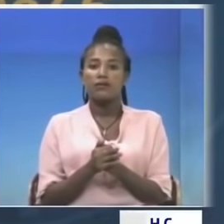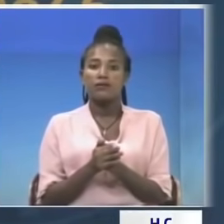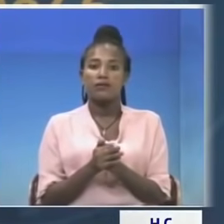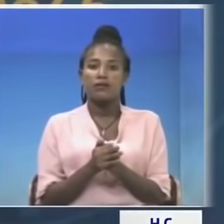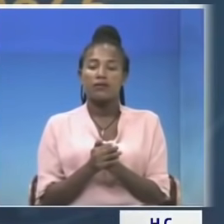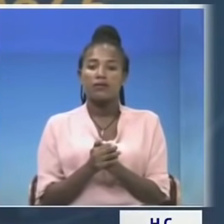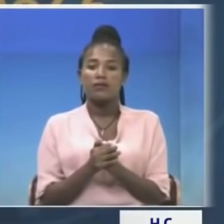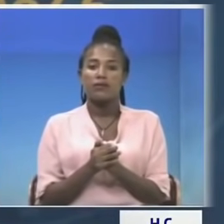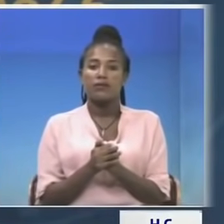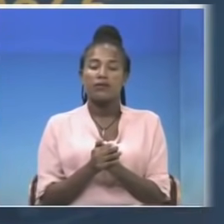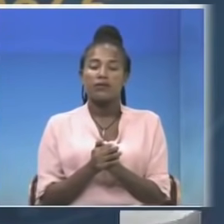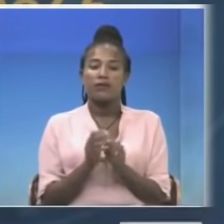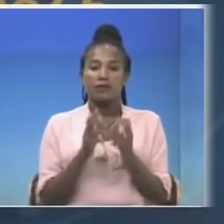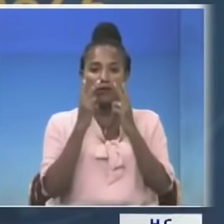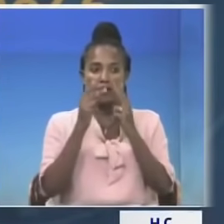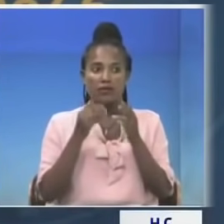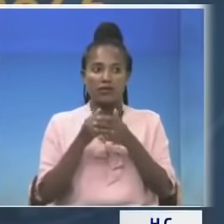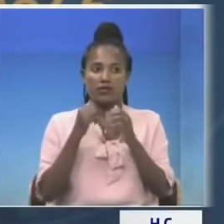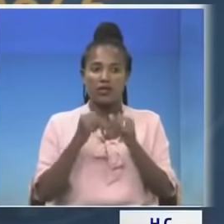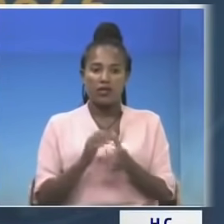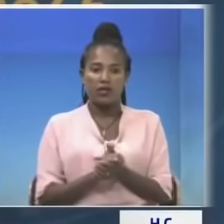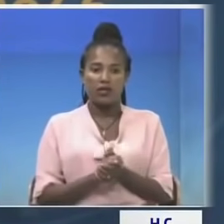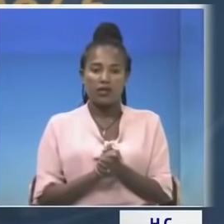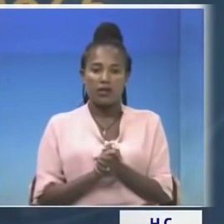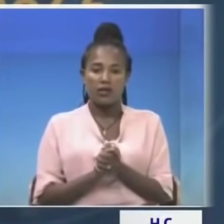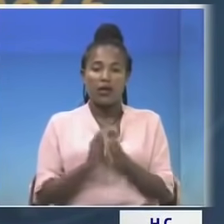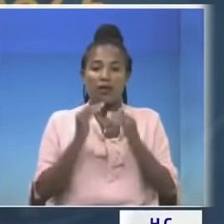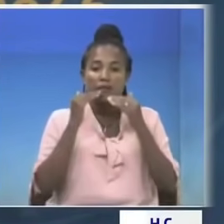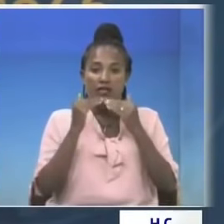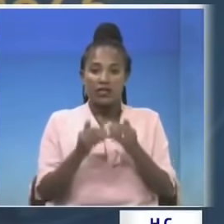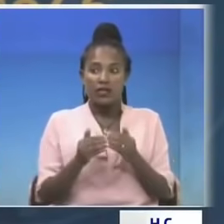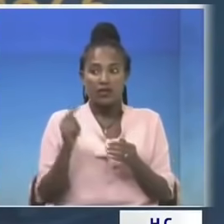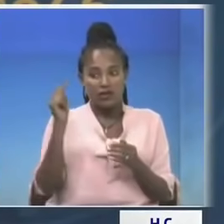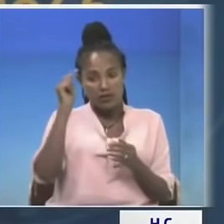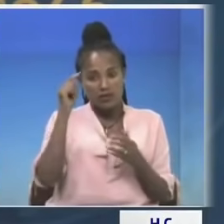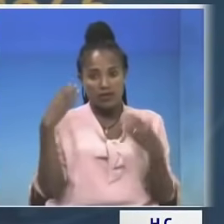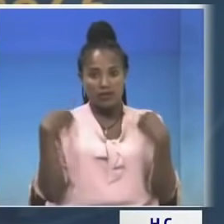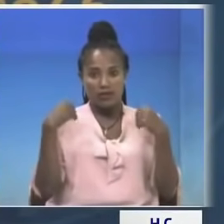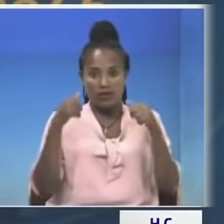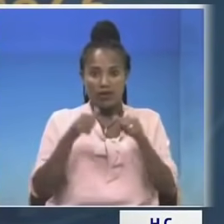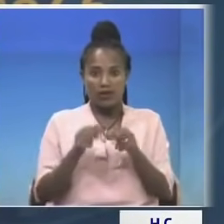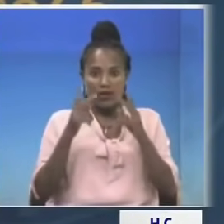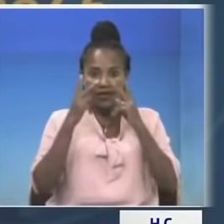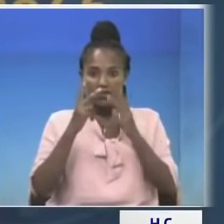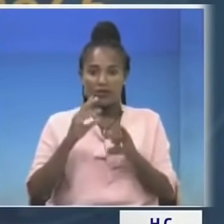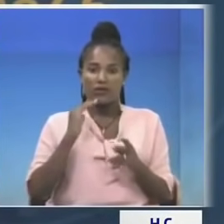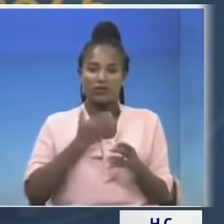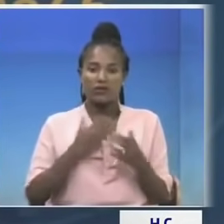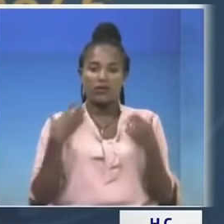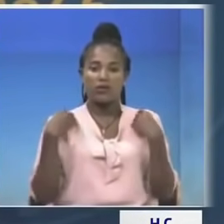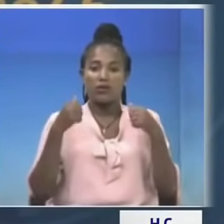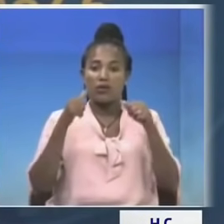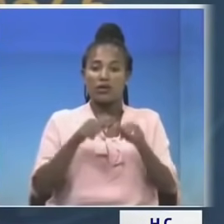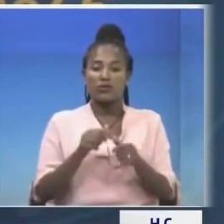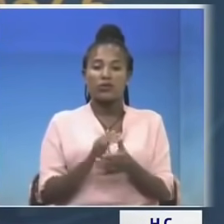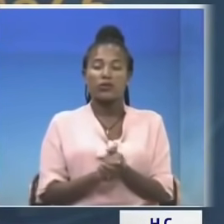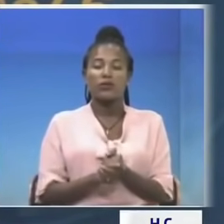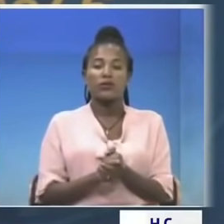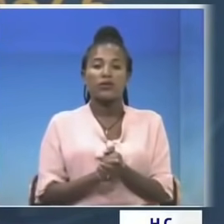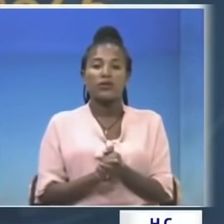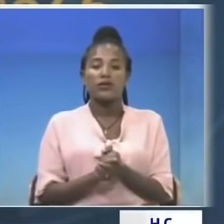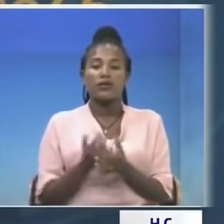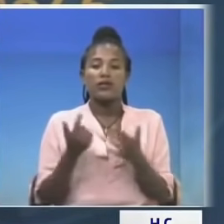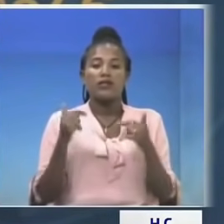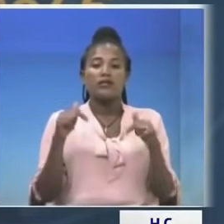ለተመልካቾች ማድረስ ትችላለህ? በጣም አመሰግናለሁ ተሾመ። እንደምን ዋልክ? ተመልካቾቻችንም እንደምን ዋላችሁ? እንግዲህ